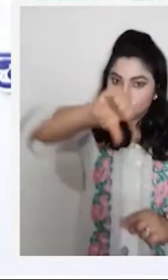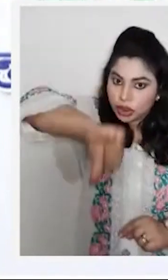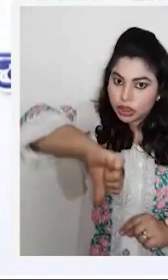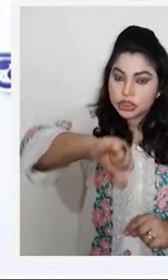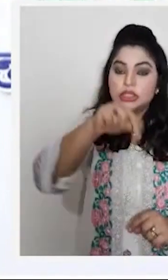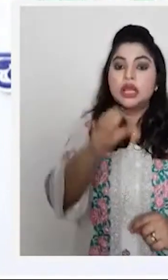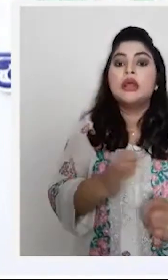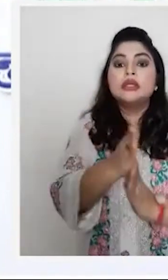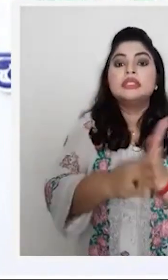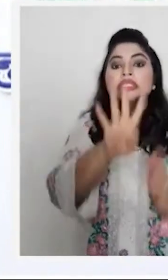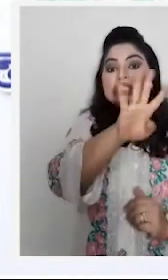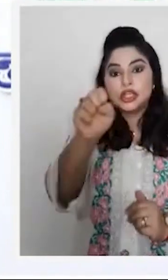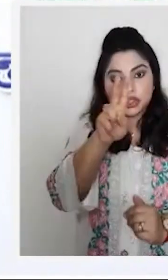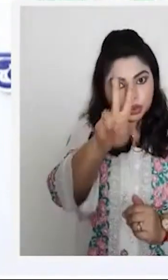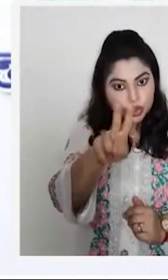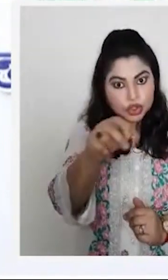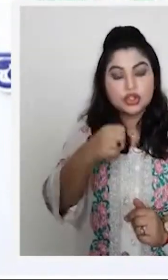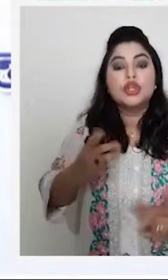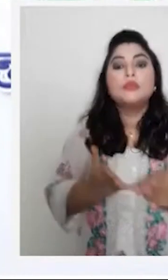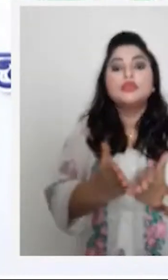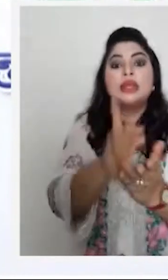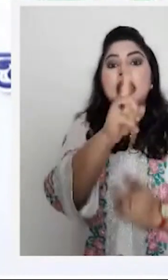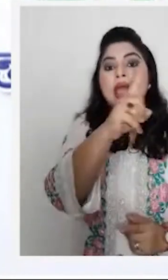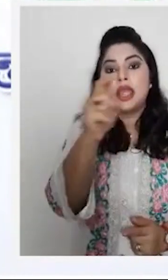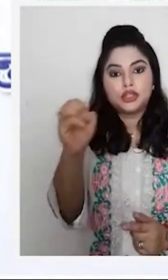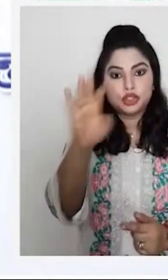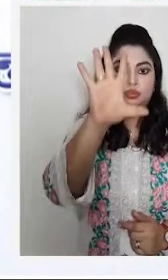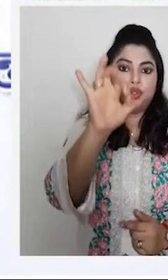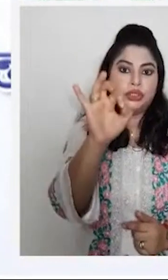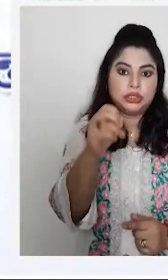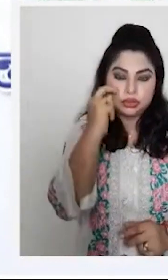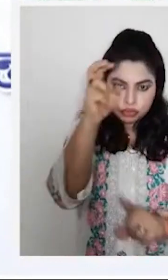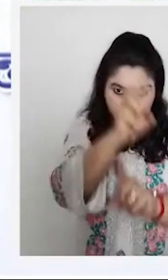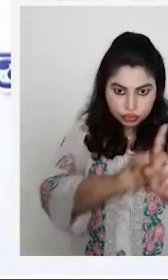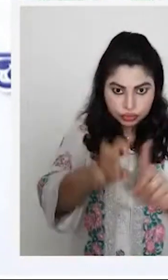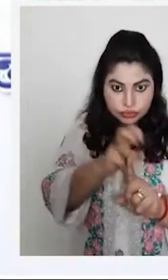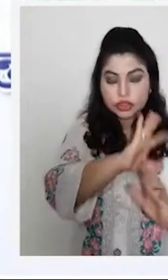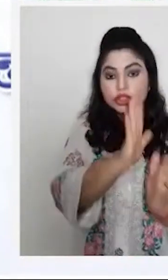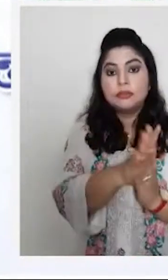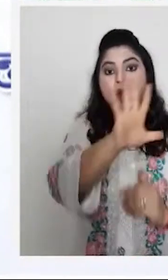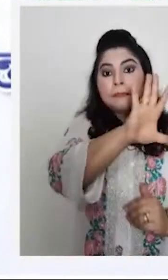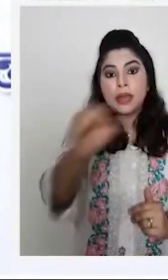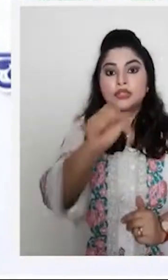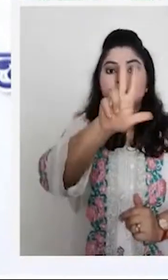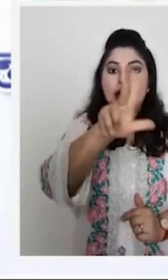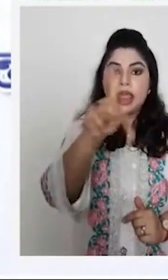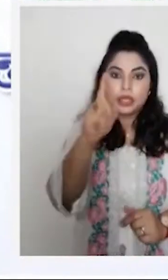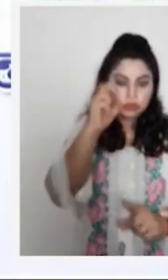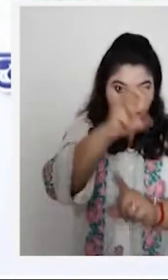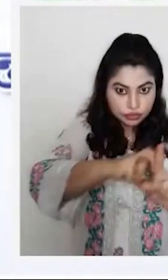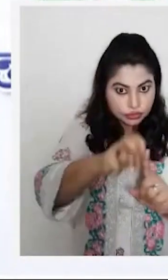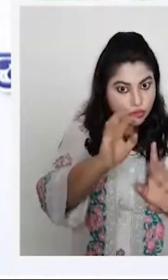24 ঘন্টায় আন্তর্জাতিক বিমানবন্দরতে স্ক্রিনিং হয়েছে 29 জন, স্থলবন্দরে 402 জন, সমুদ্র বন্দরে 150